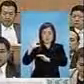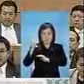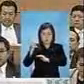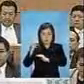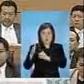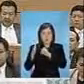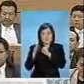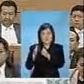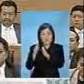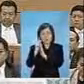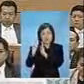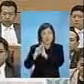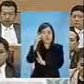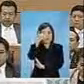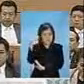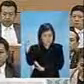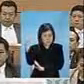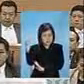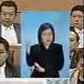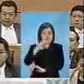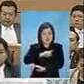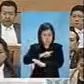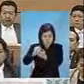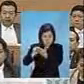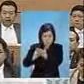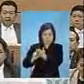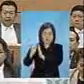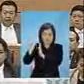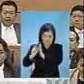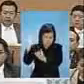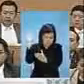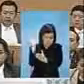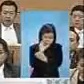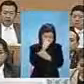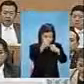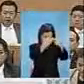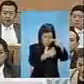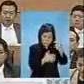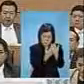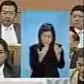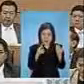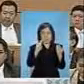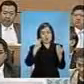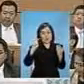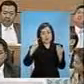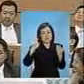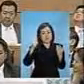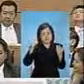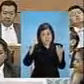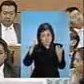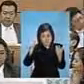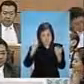าติสภานิติบัญญัติแห่งชาติออกกฎหมายมาบังคับใช้ทั้งสิ้น211ฉบับใน211